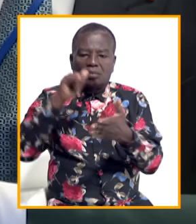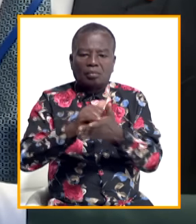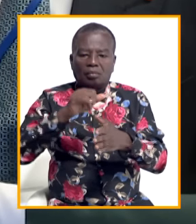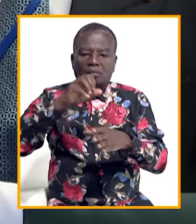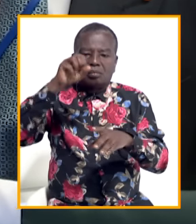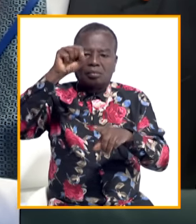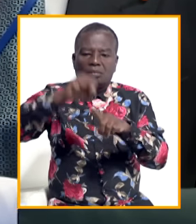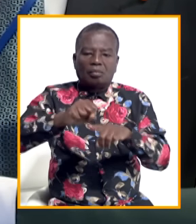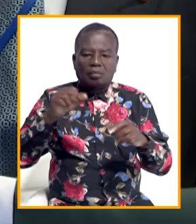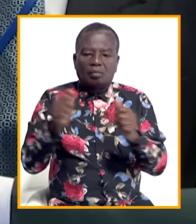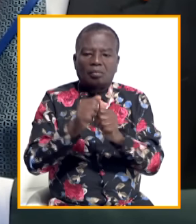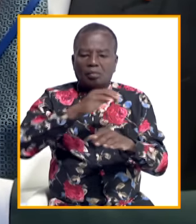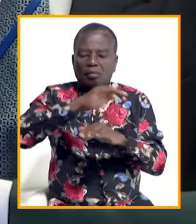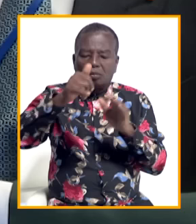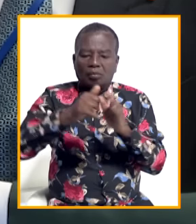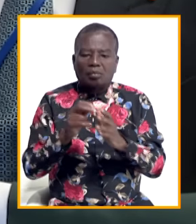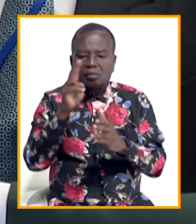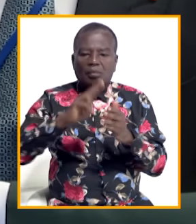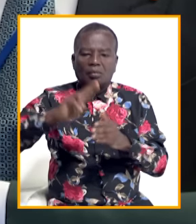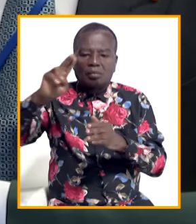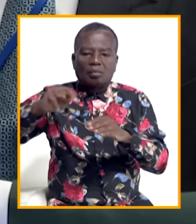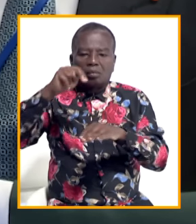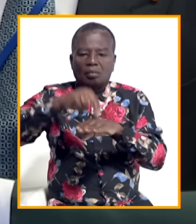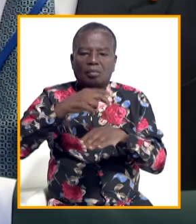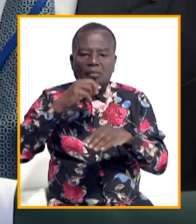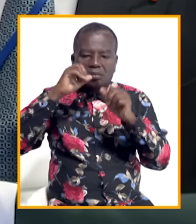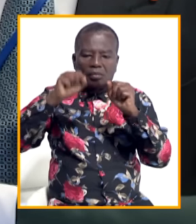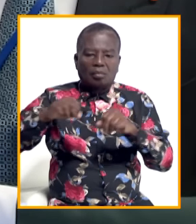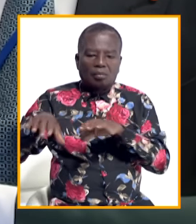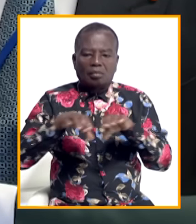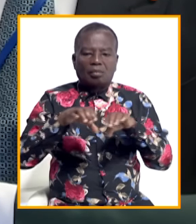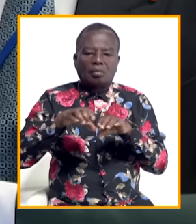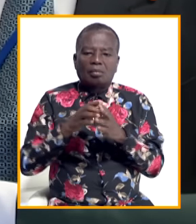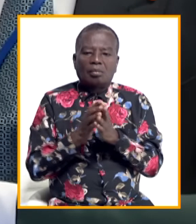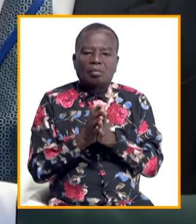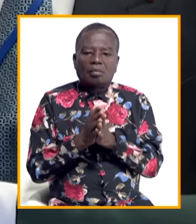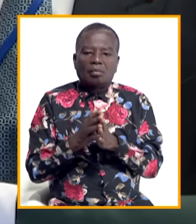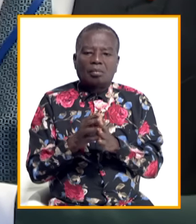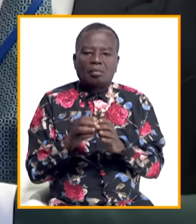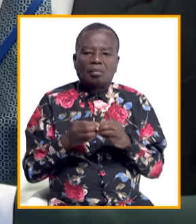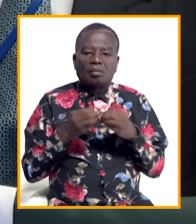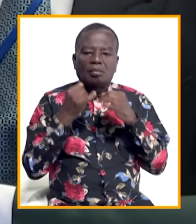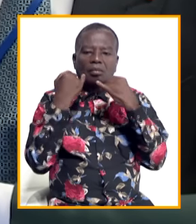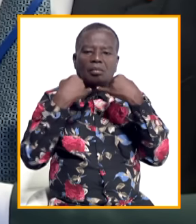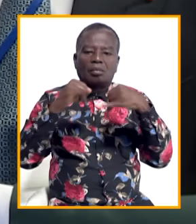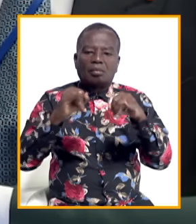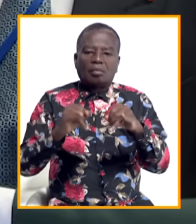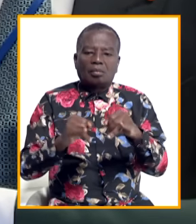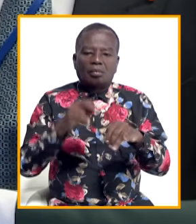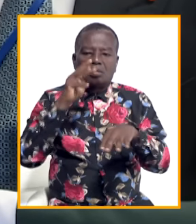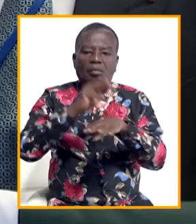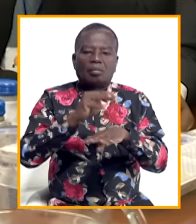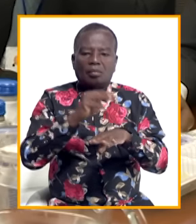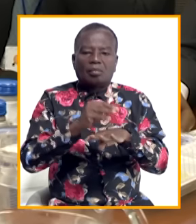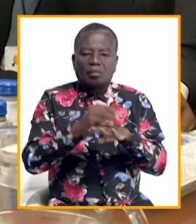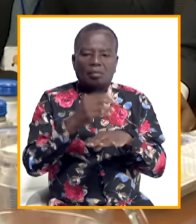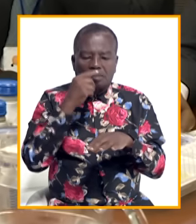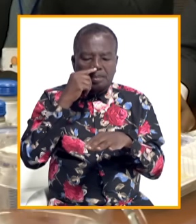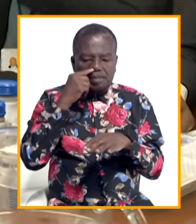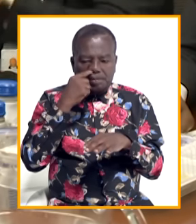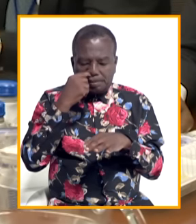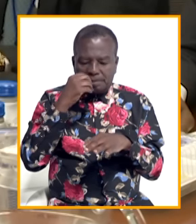perspectives d'utilisation qui pourraient être faites des données biométriques.